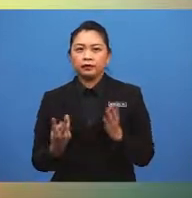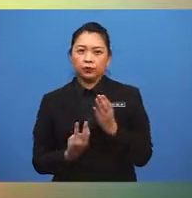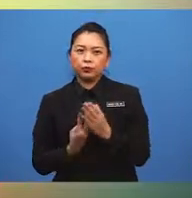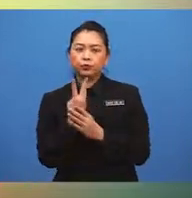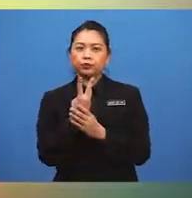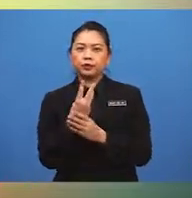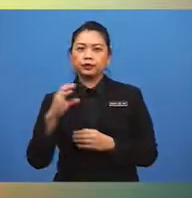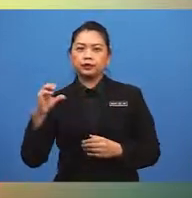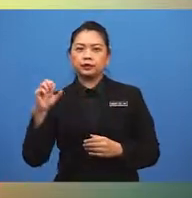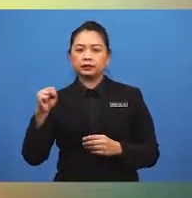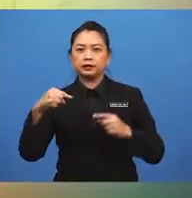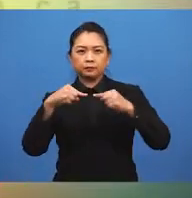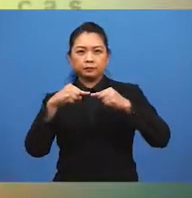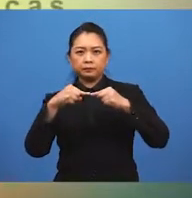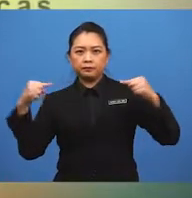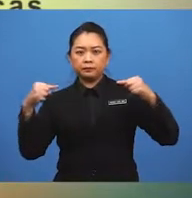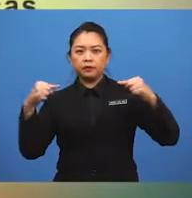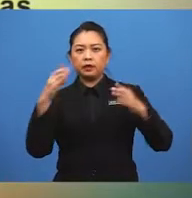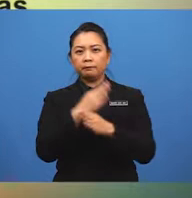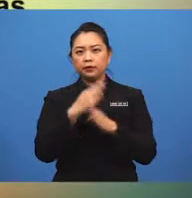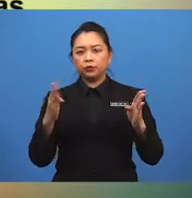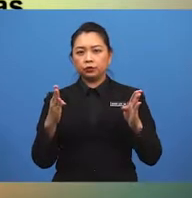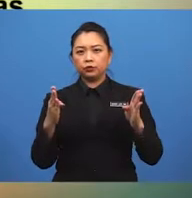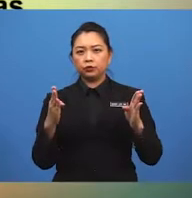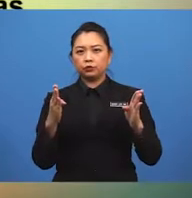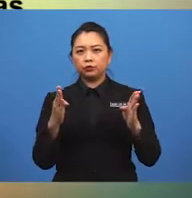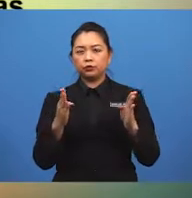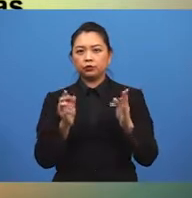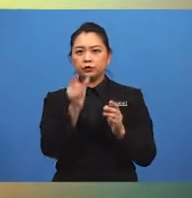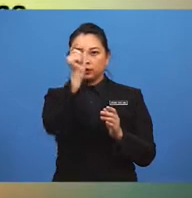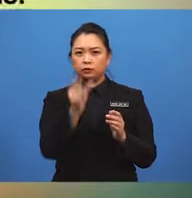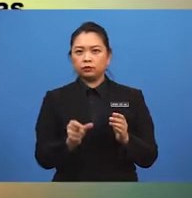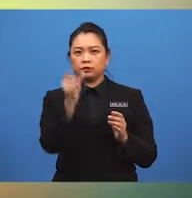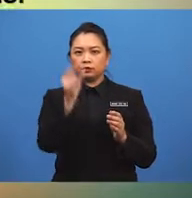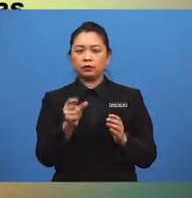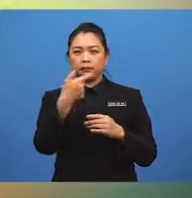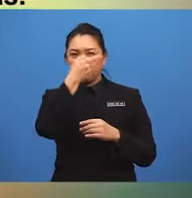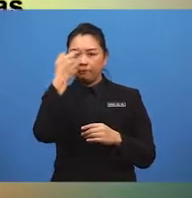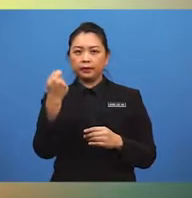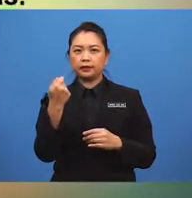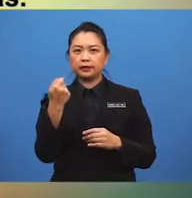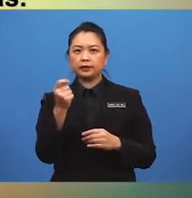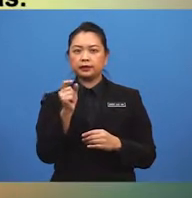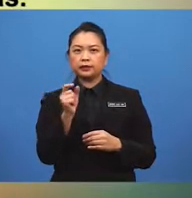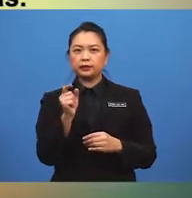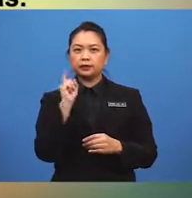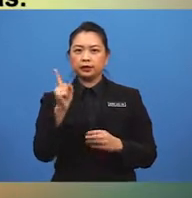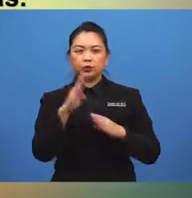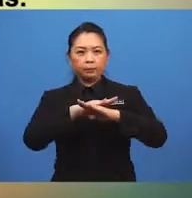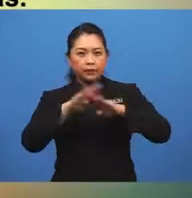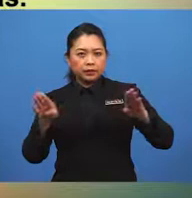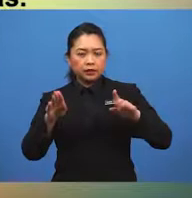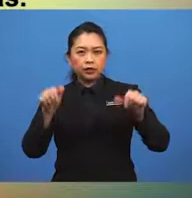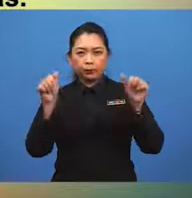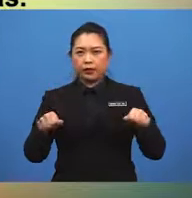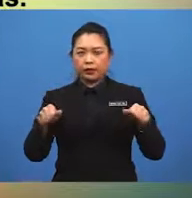Kewujudan cas-cas bertentangan membentuk lapisan susutan yang menyebabkan suatu beza